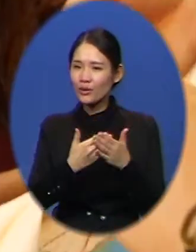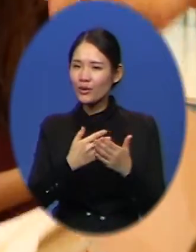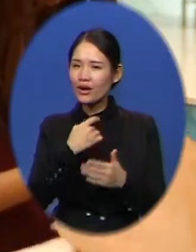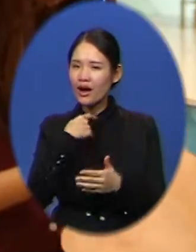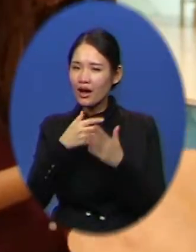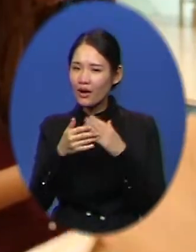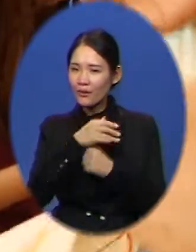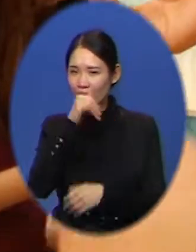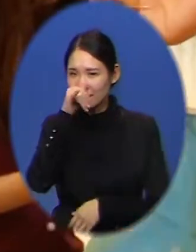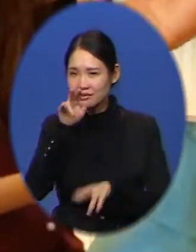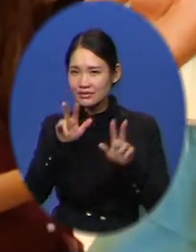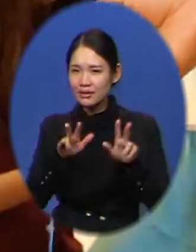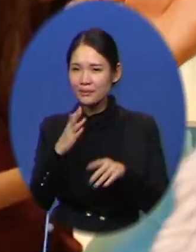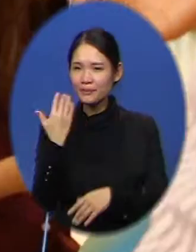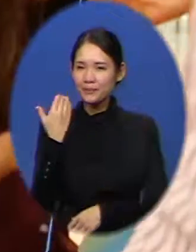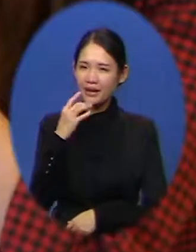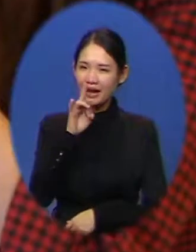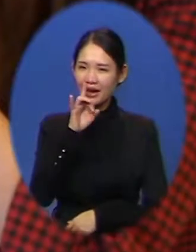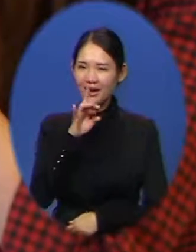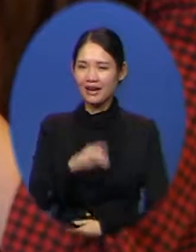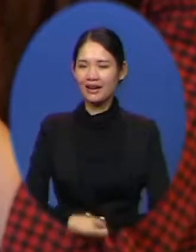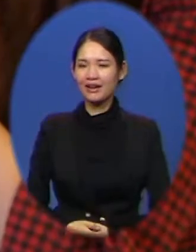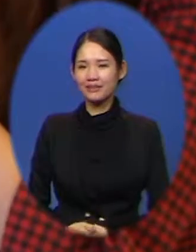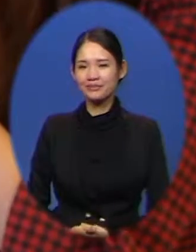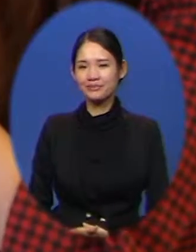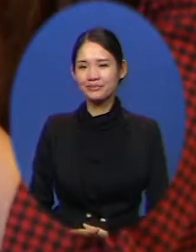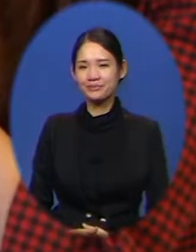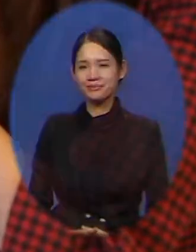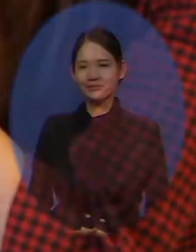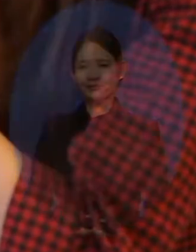이제 안 될 것 같아요.